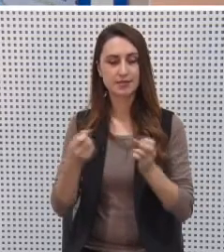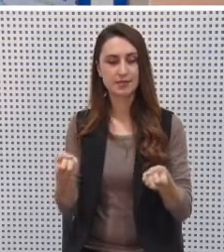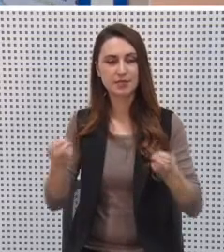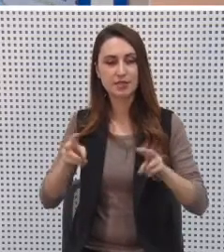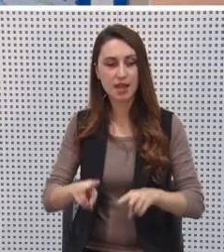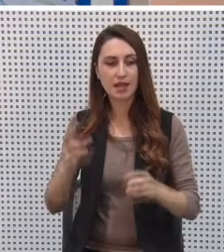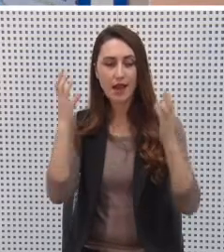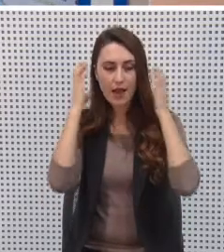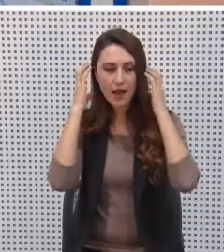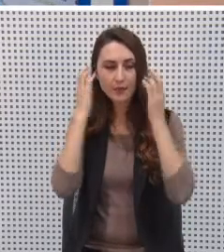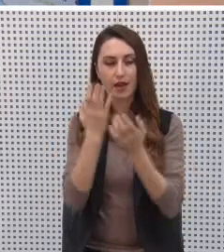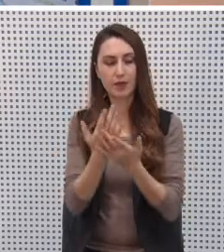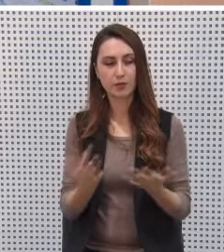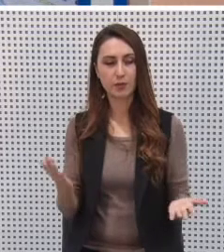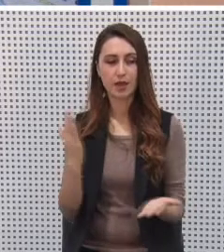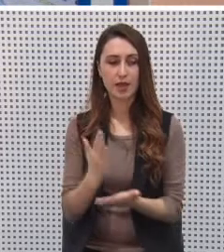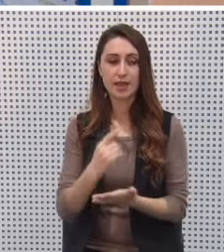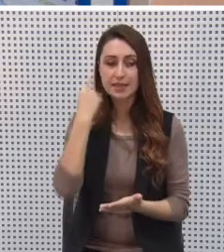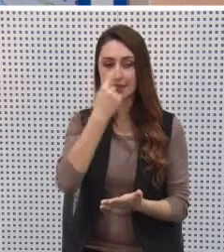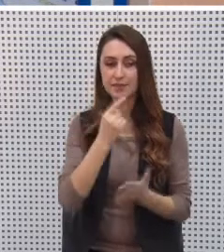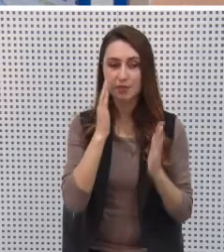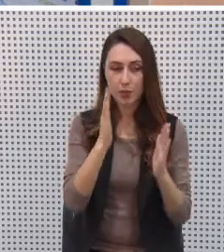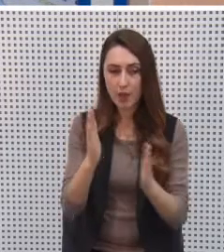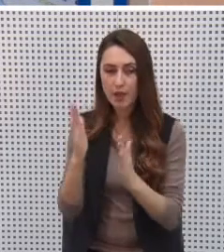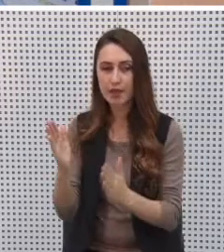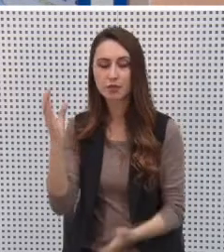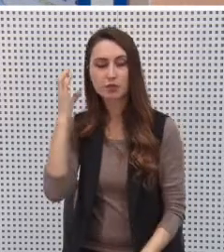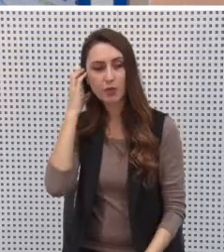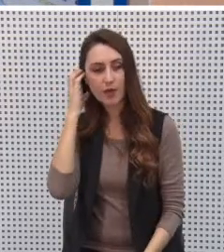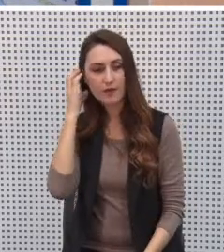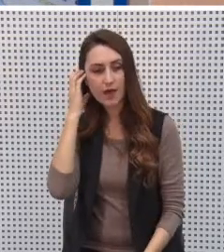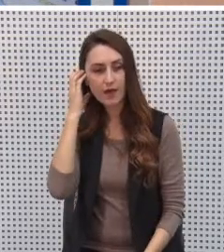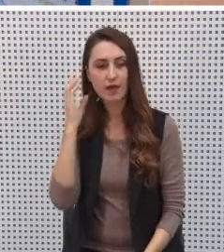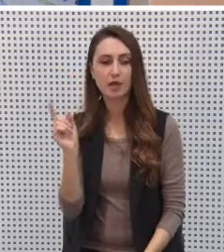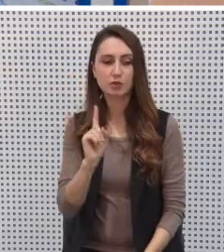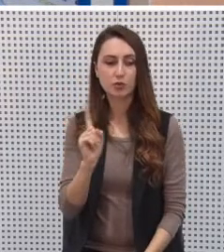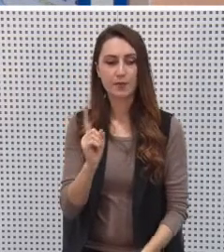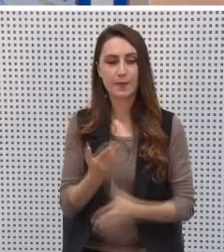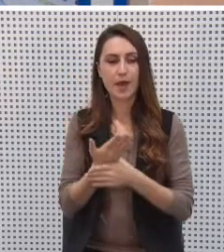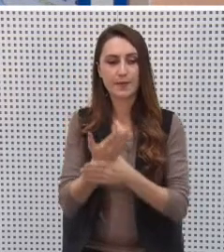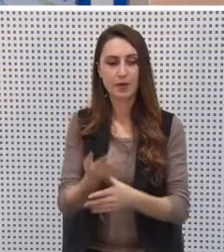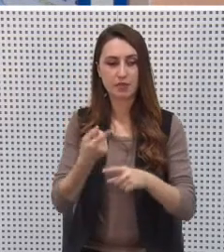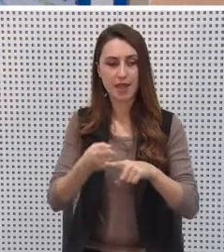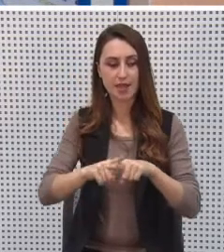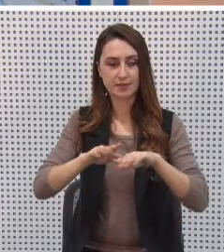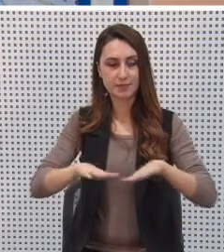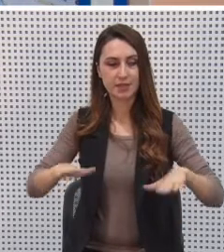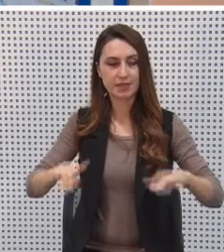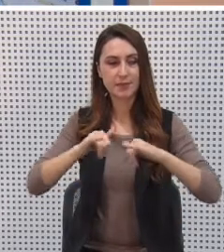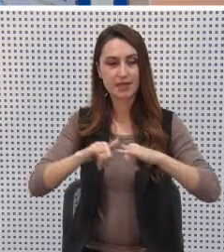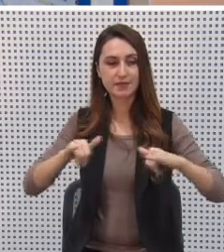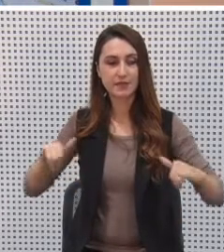классы, есть специальная аппаратура. Она есть как индивидуальная, так и слуховая аппаратура для того,